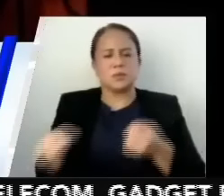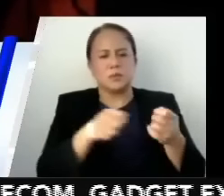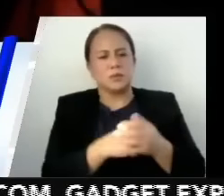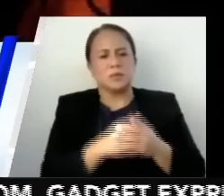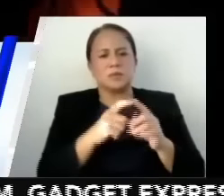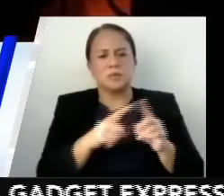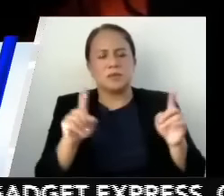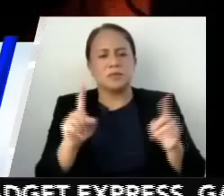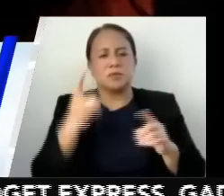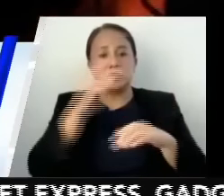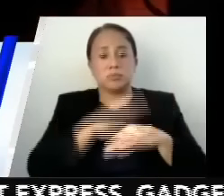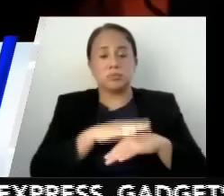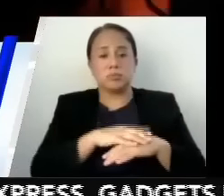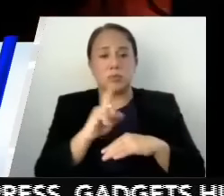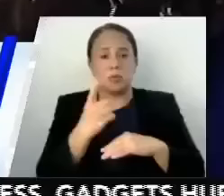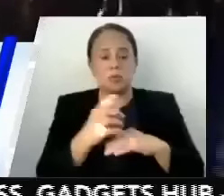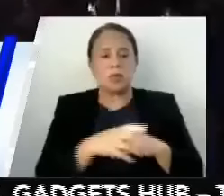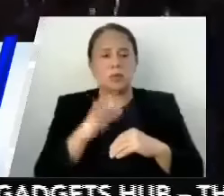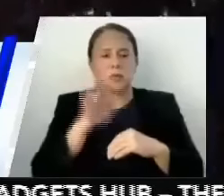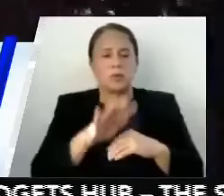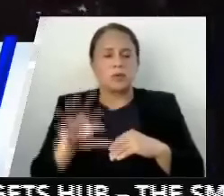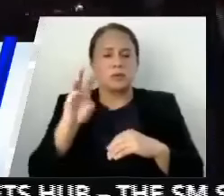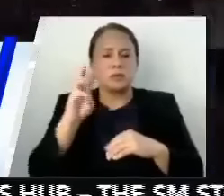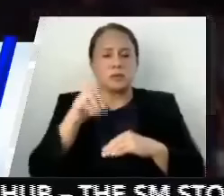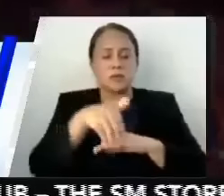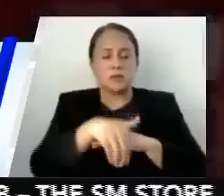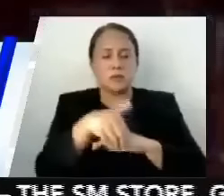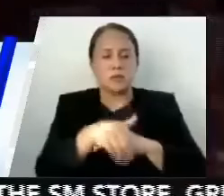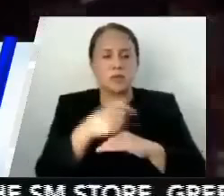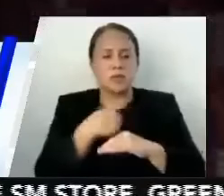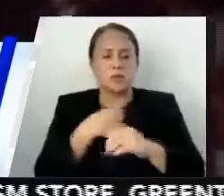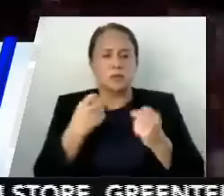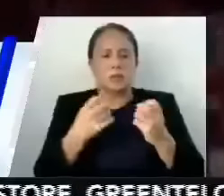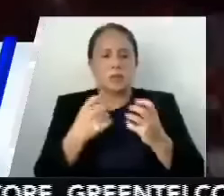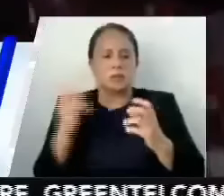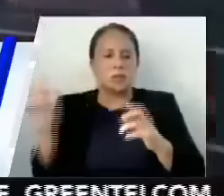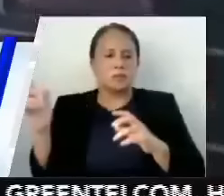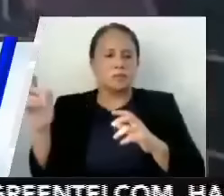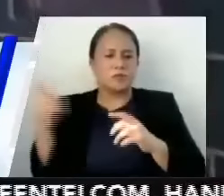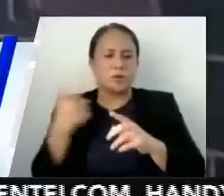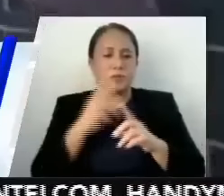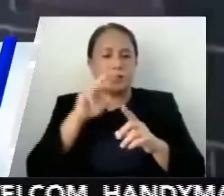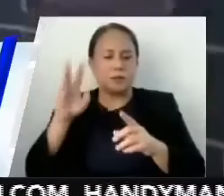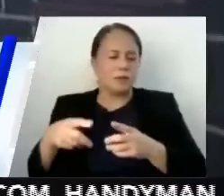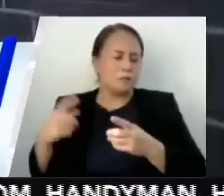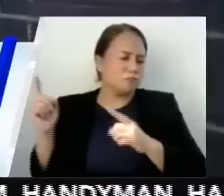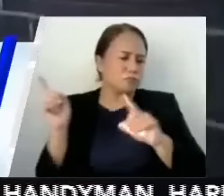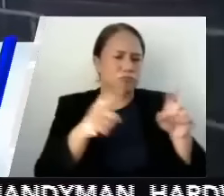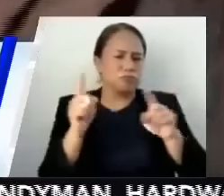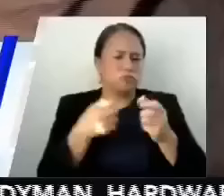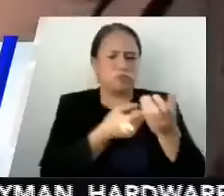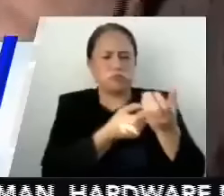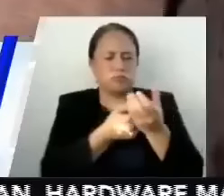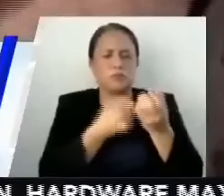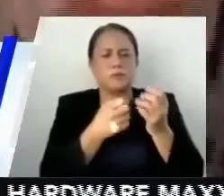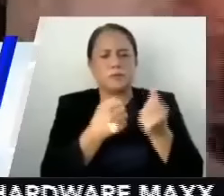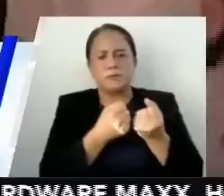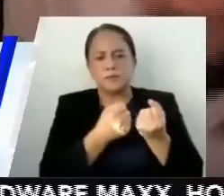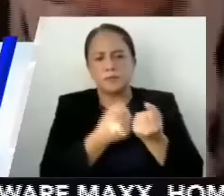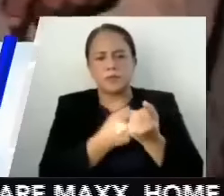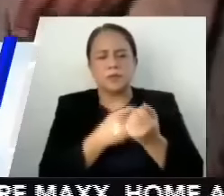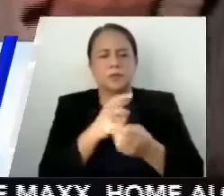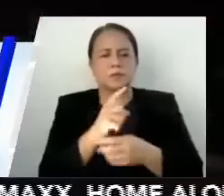lang ang sunog pasado alas 6 ng gabi, ilang bumbero mula sa Metro Manila ang sumaklolo. Nasa 51 bahay ang natupok at